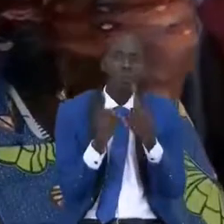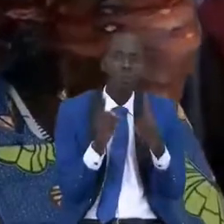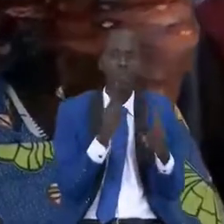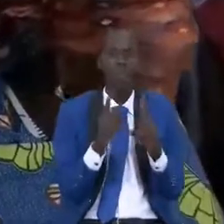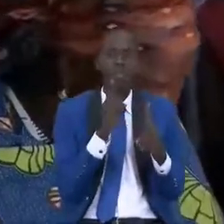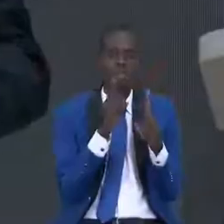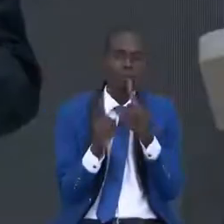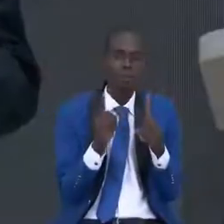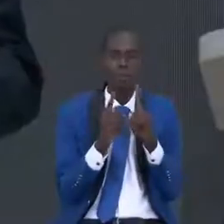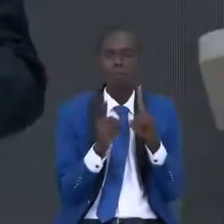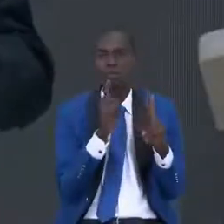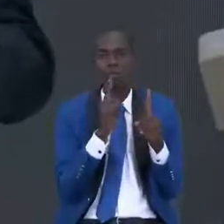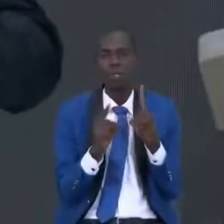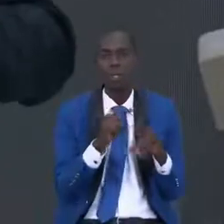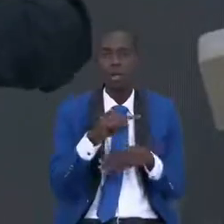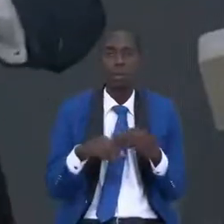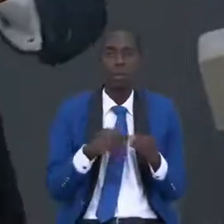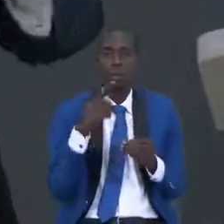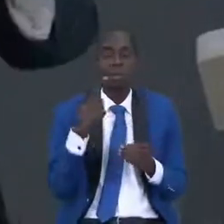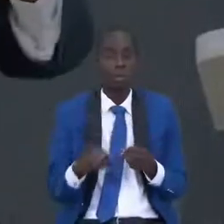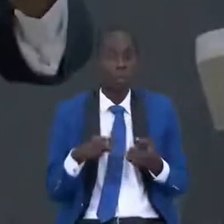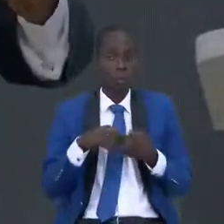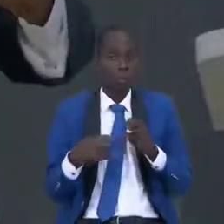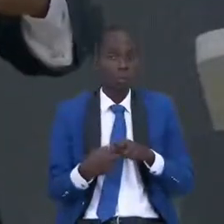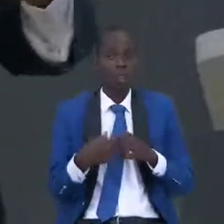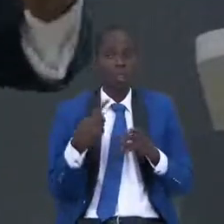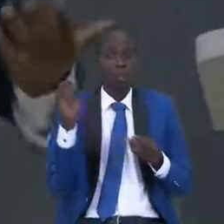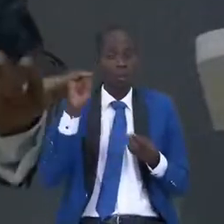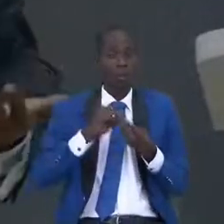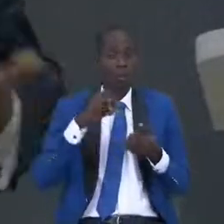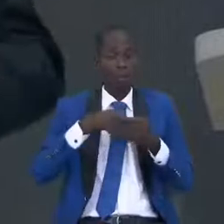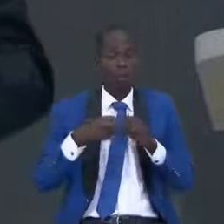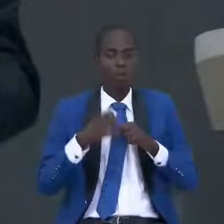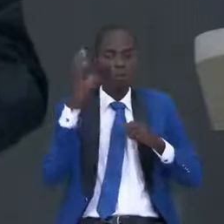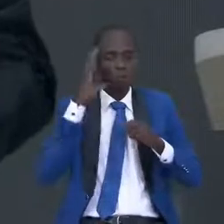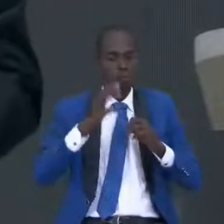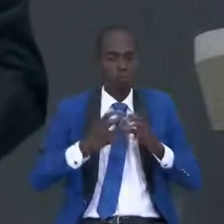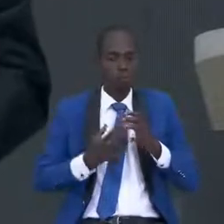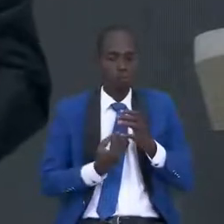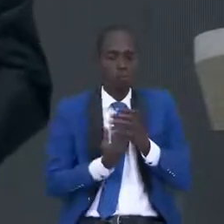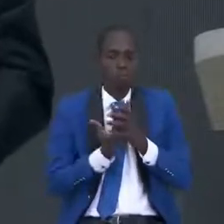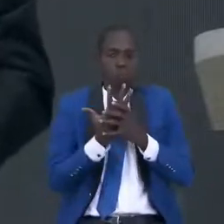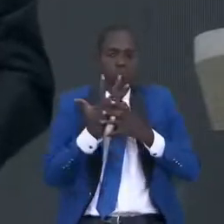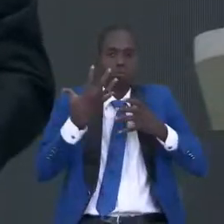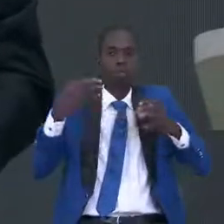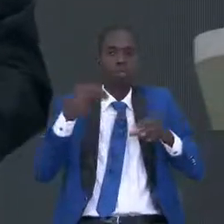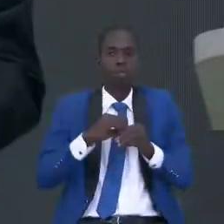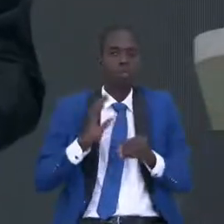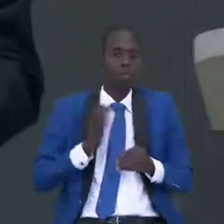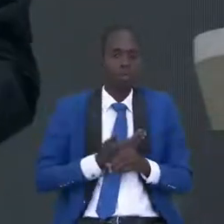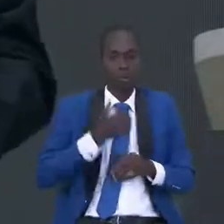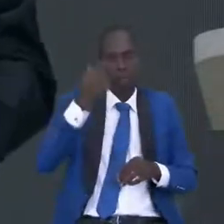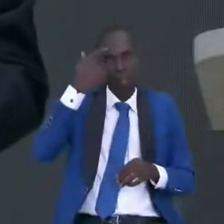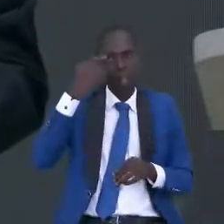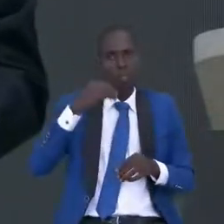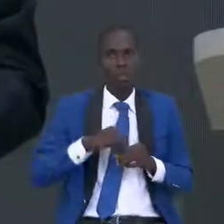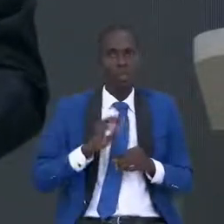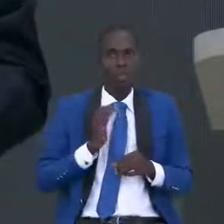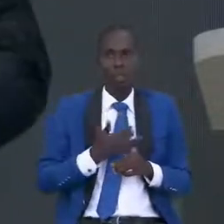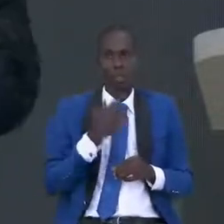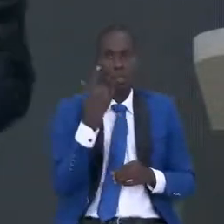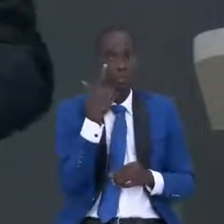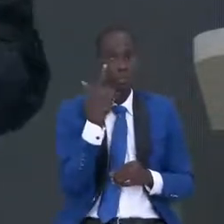Plus nous parlons de la montagne, plus la montagne va grandir dans notre esprit, à nos